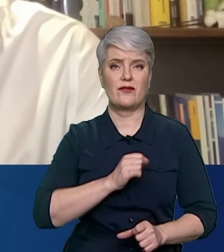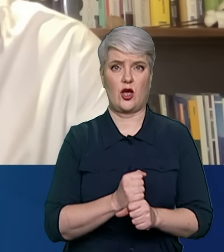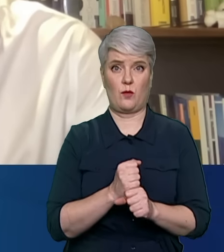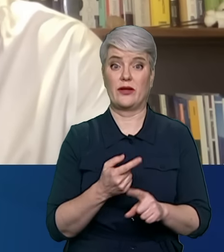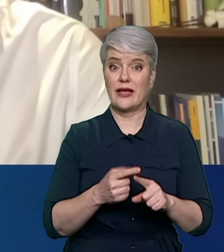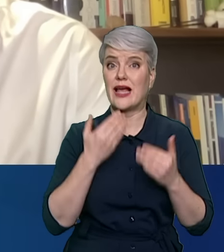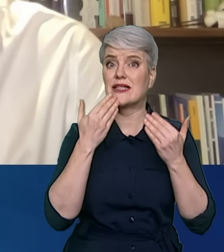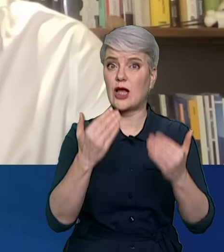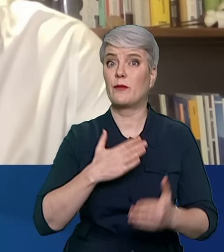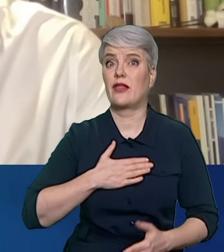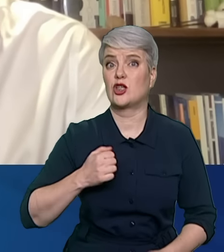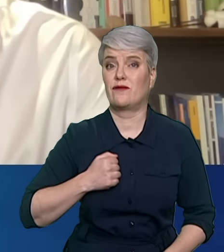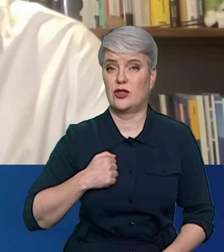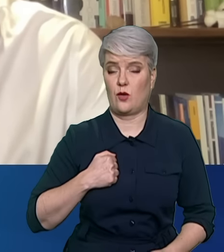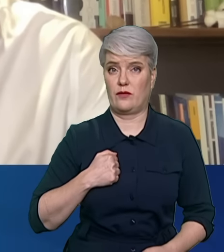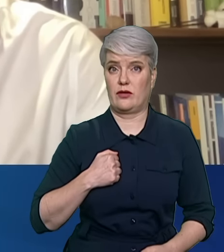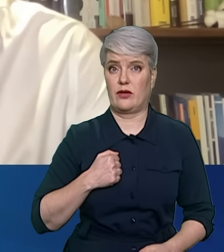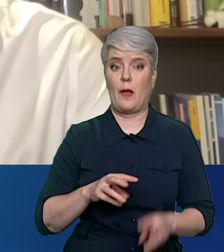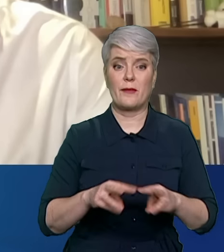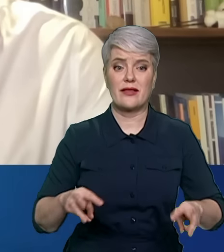від Міністерства оборони, від Генерального штабу.